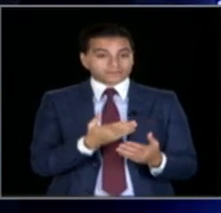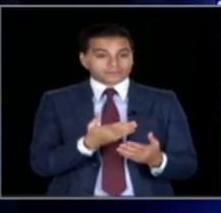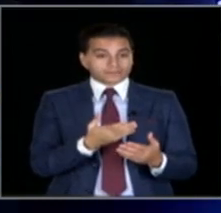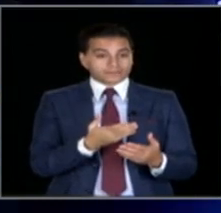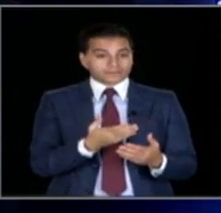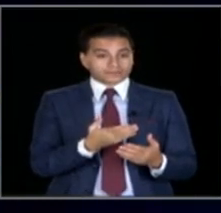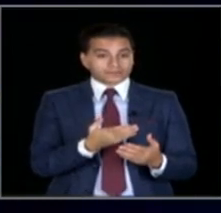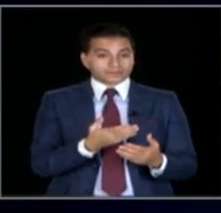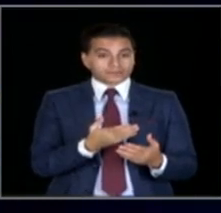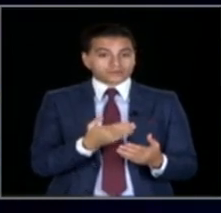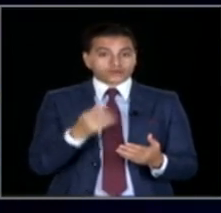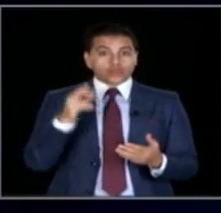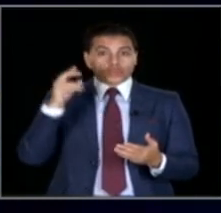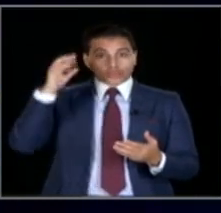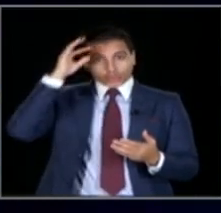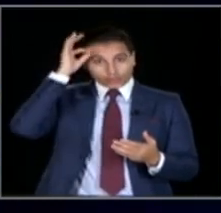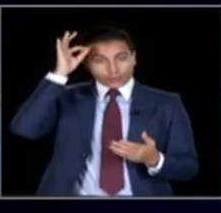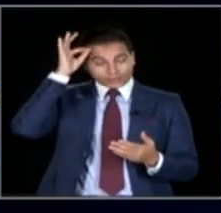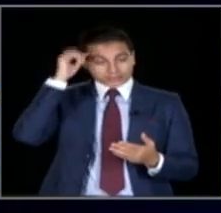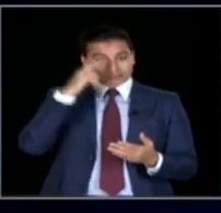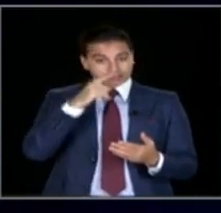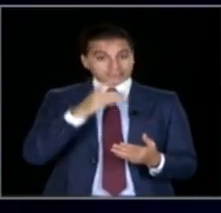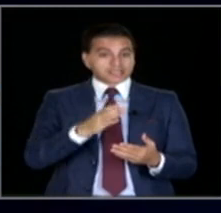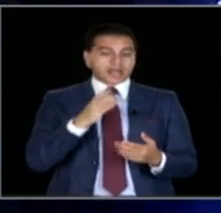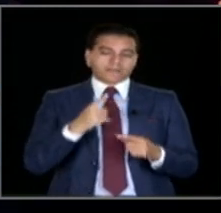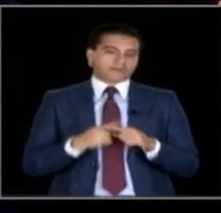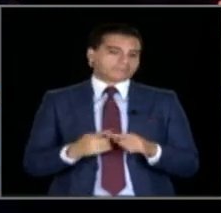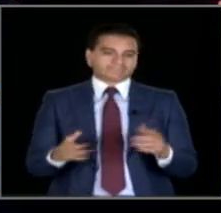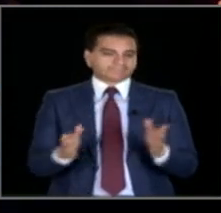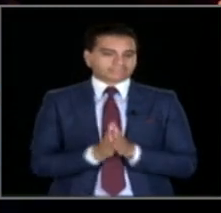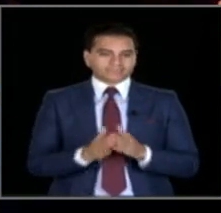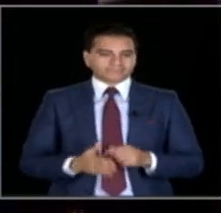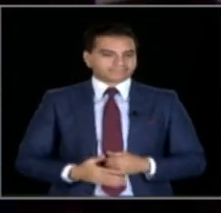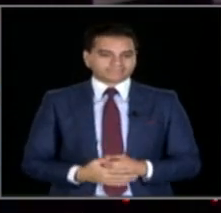تونس. تونس إجابة خاطئة.